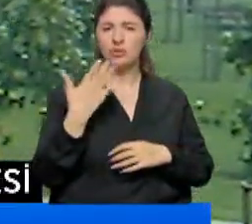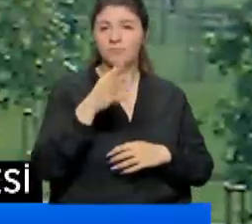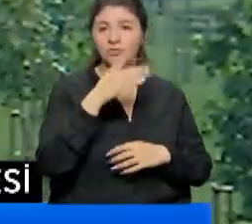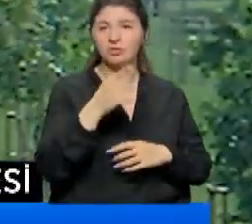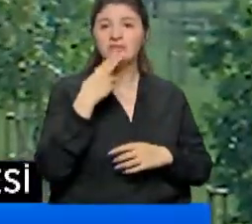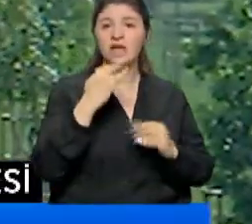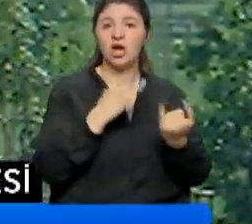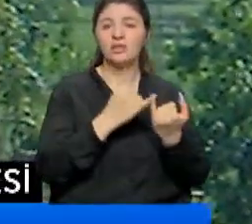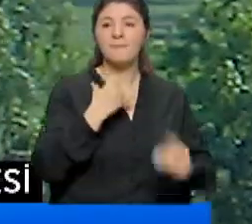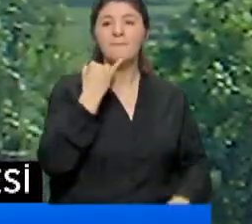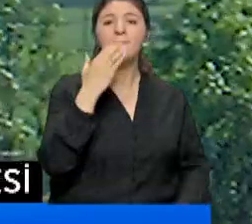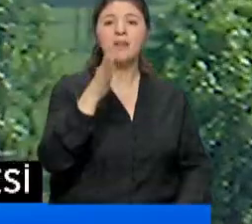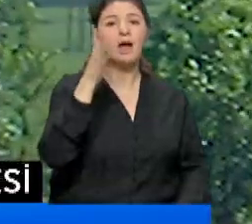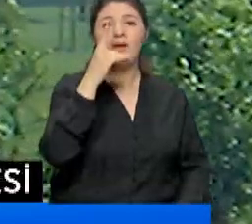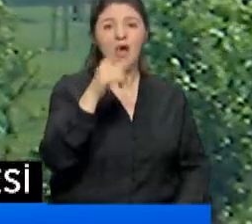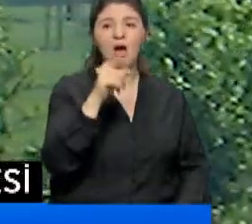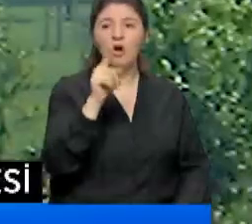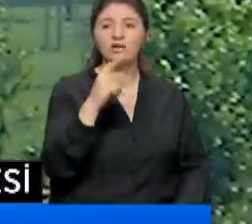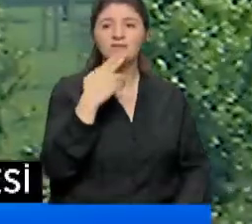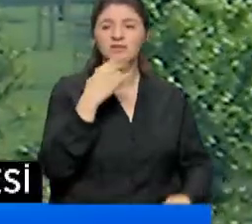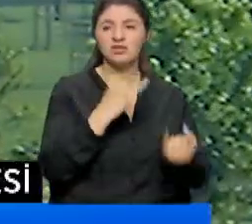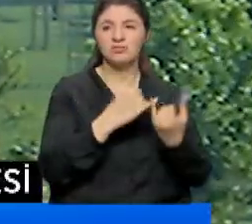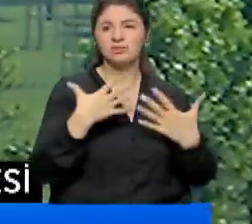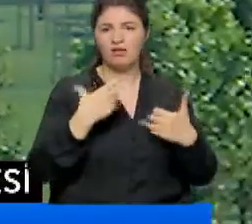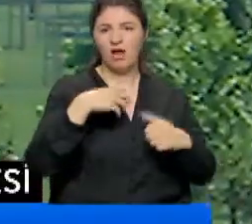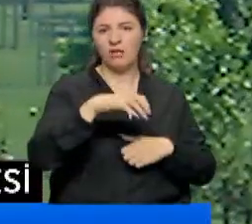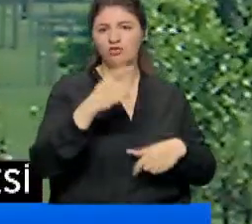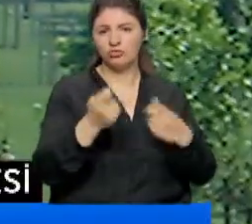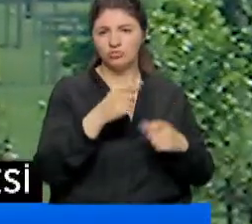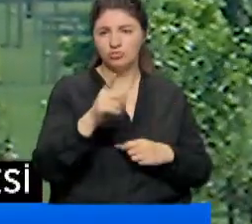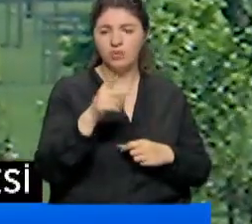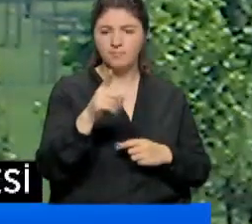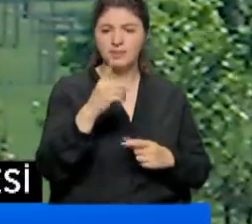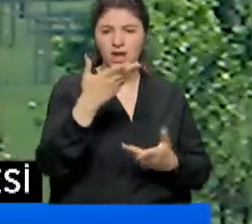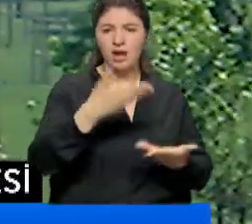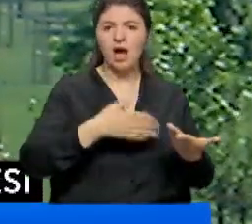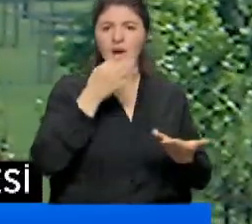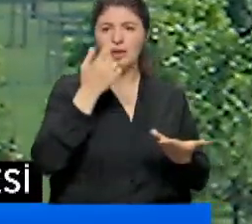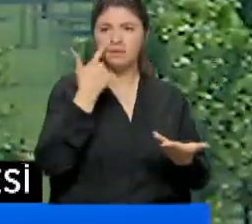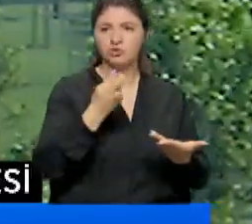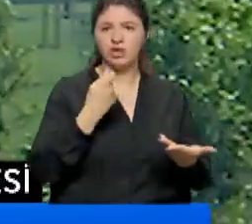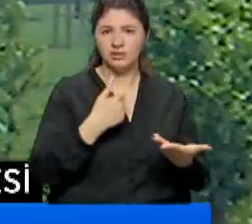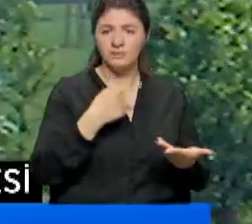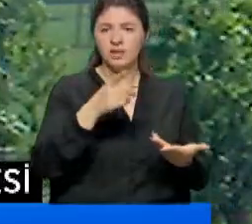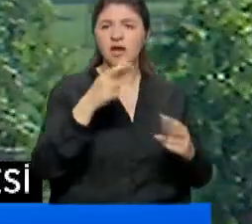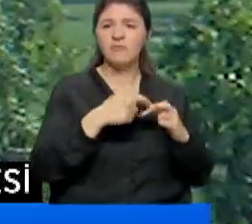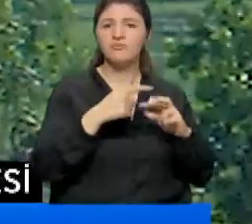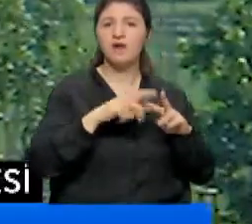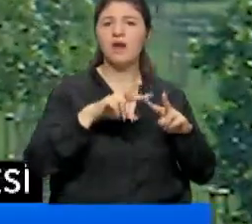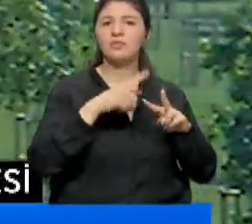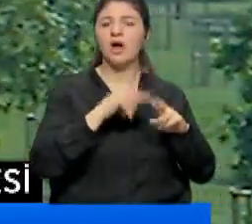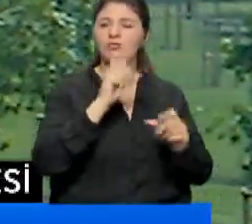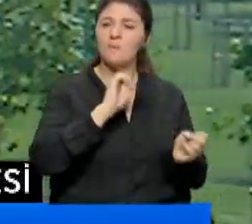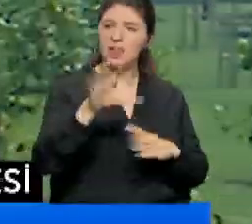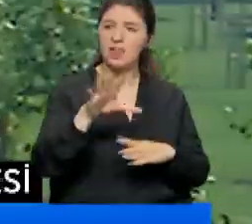biliyorsunuz kız kardeşimiz yerde gitmişim Amerika'ya orada Kız kardeşim sağlık alanlarıyla çalışıyor Bir tane habere dikkatimi çekti Ben de Rana